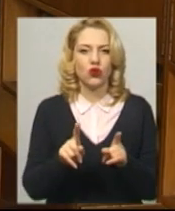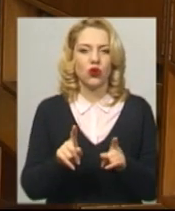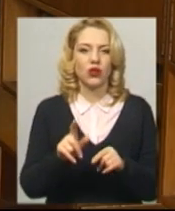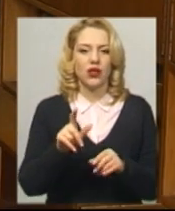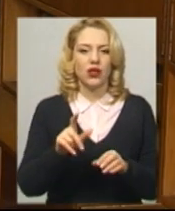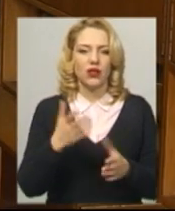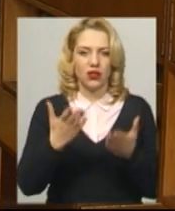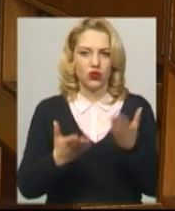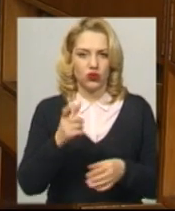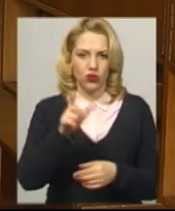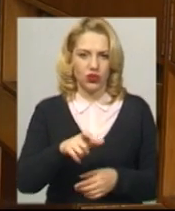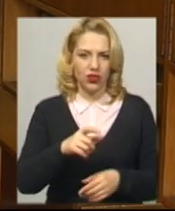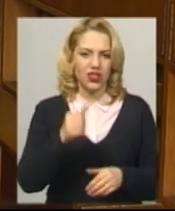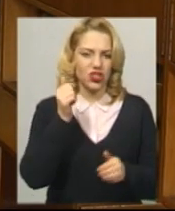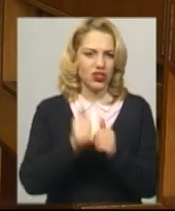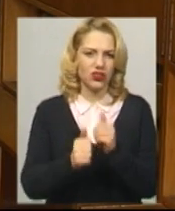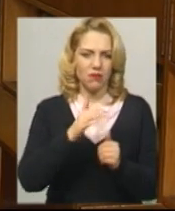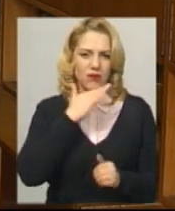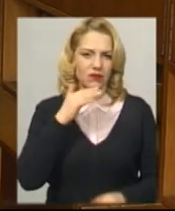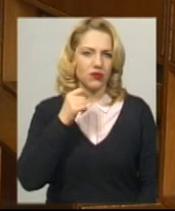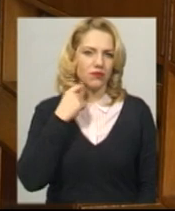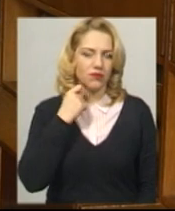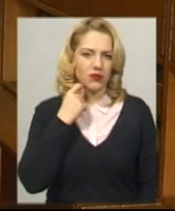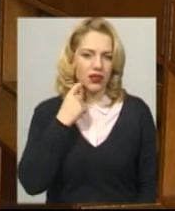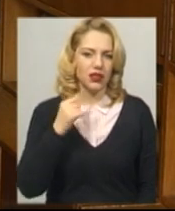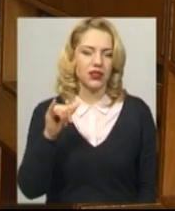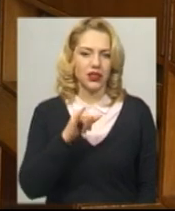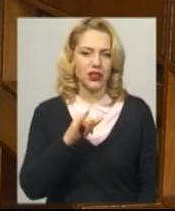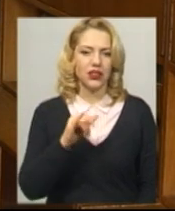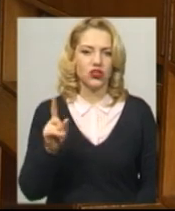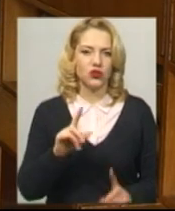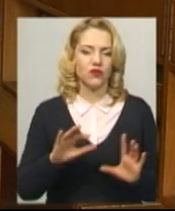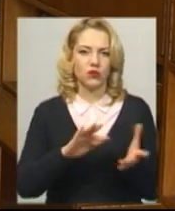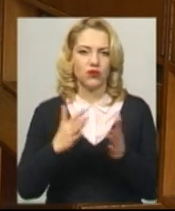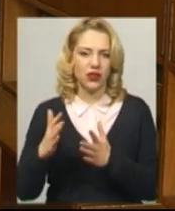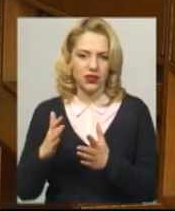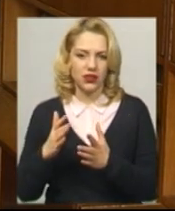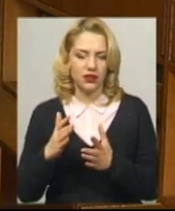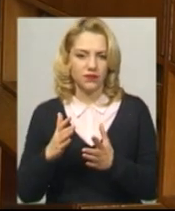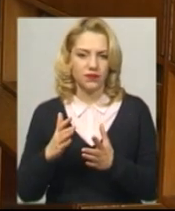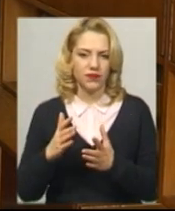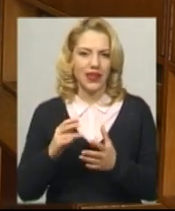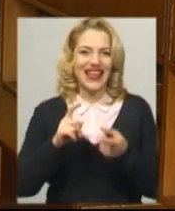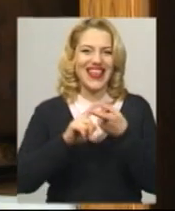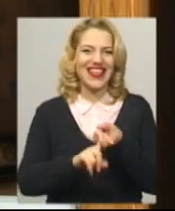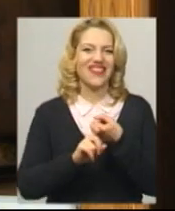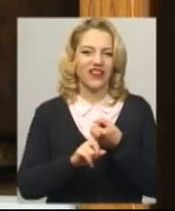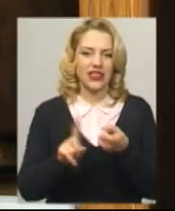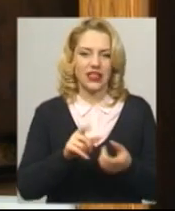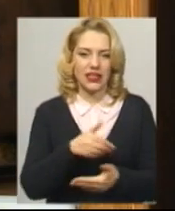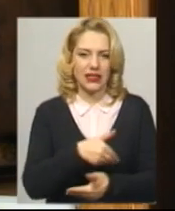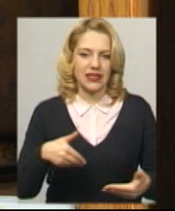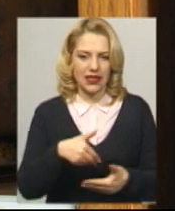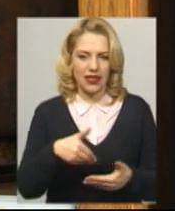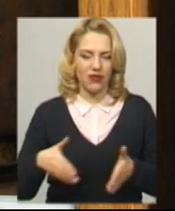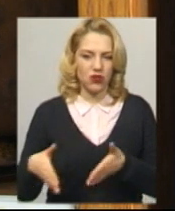фоні вживання значних кількостей алкоголю і що відбувається на фоні інфекцій, які передаються своїм шляхом.